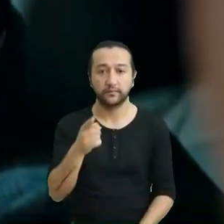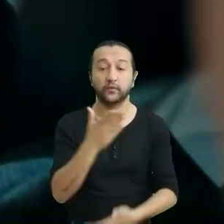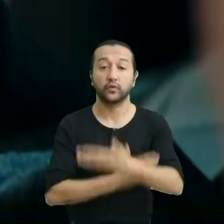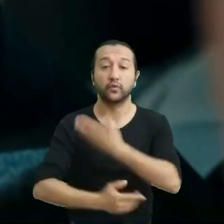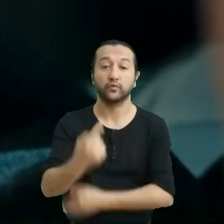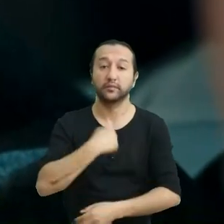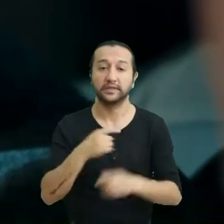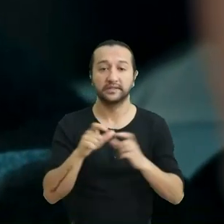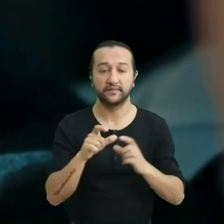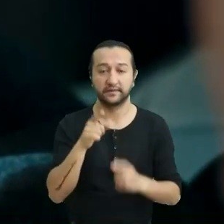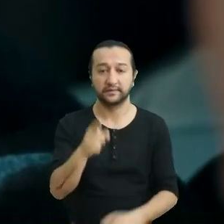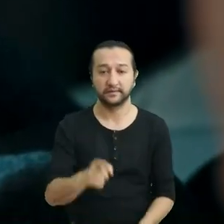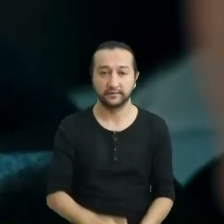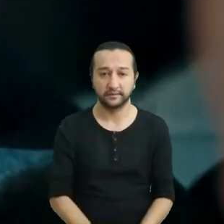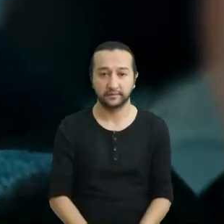Yoruyorsun beni Sefer.